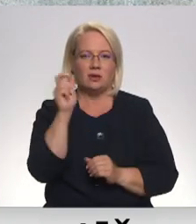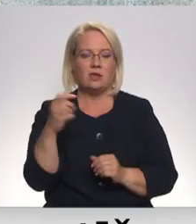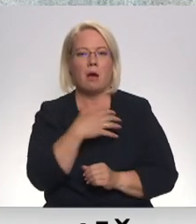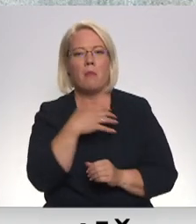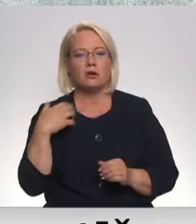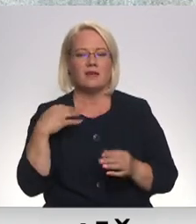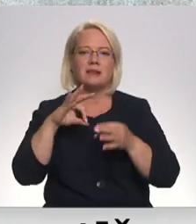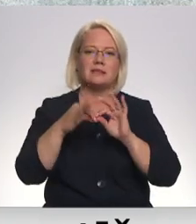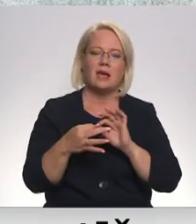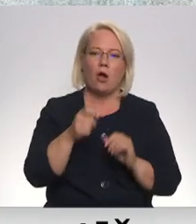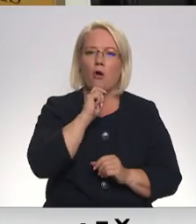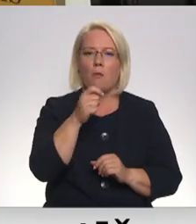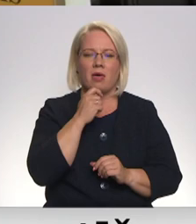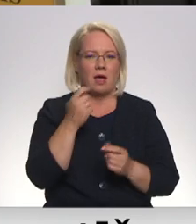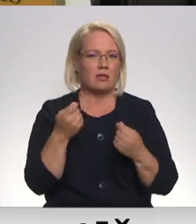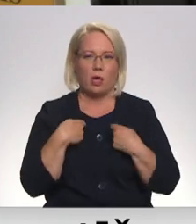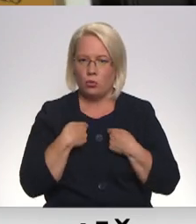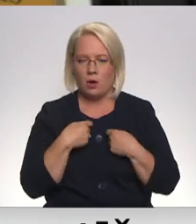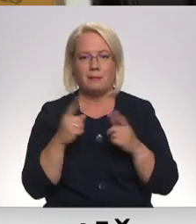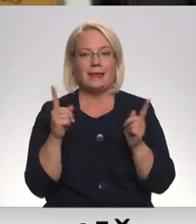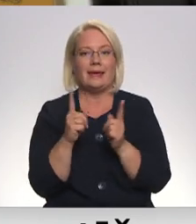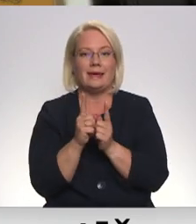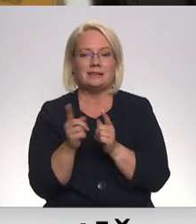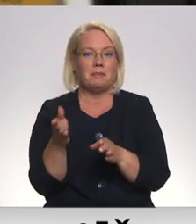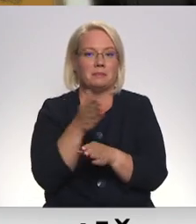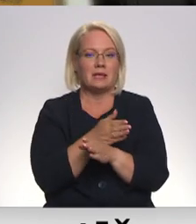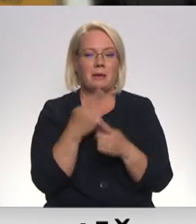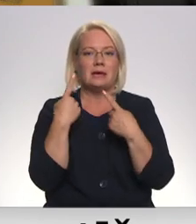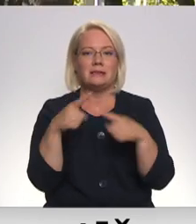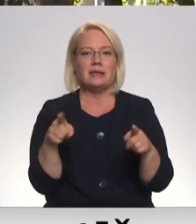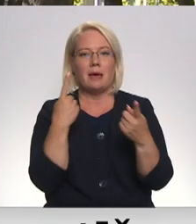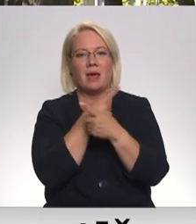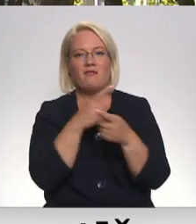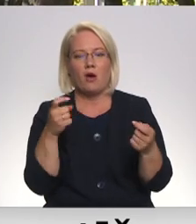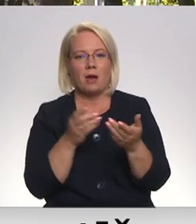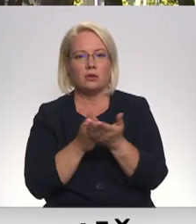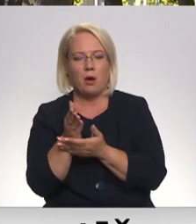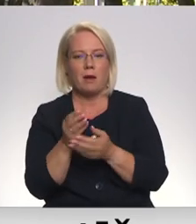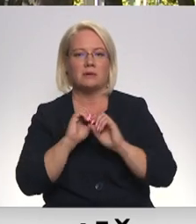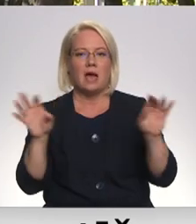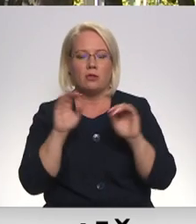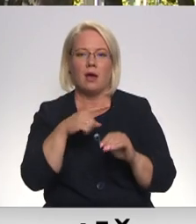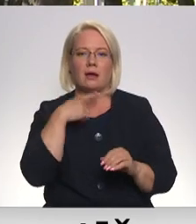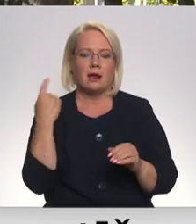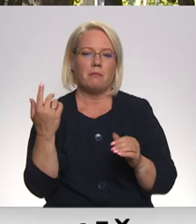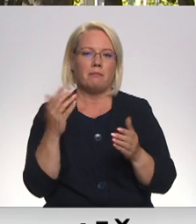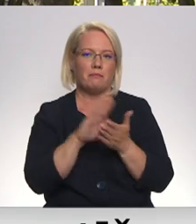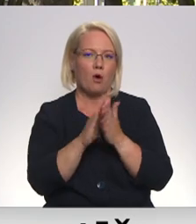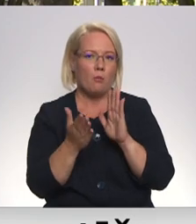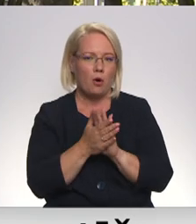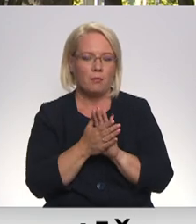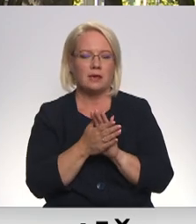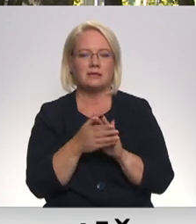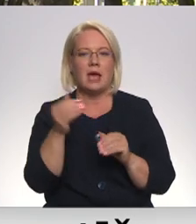plašākus komentārus par to mums nesniedz, lai gan īsi pirms tam citiem mēdījiem skaidro, ka ar aptauju vēlas panākt kompromisu, pieminekli